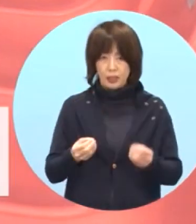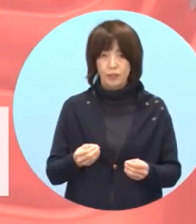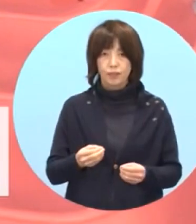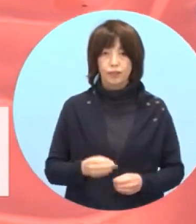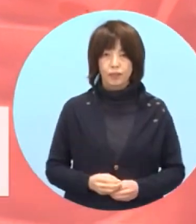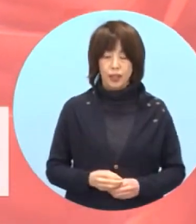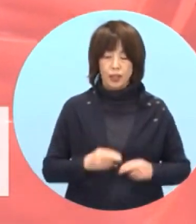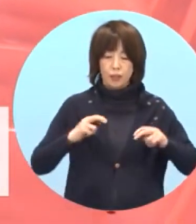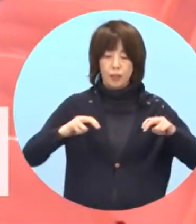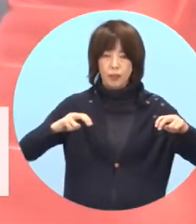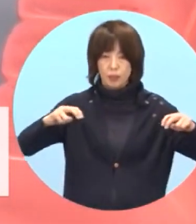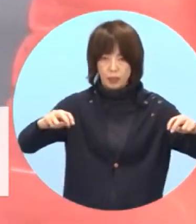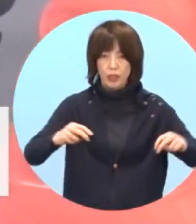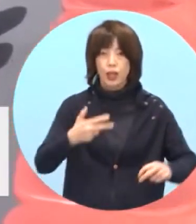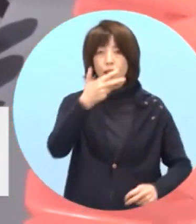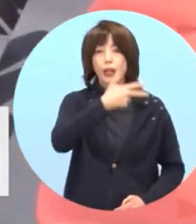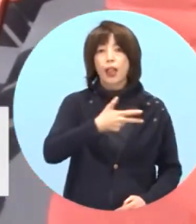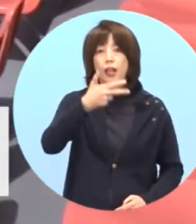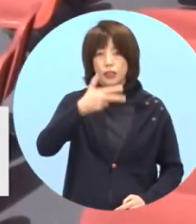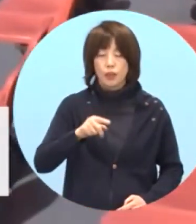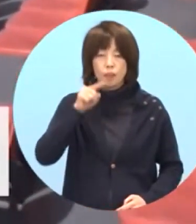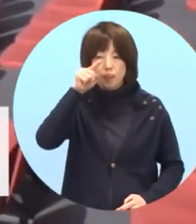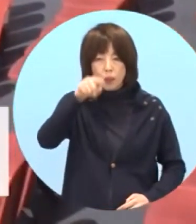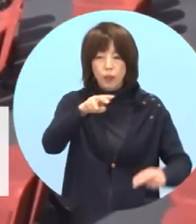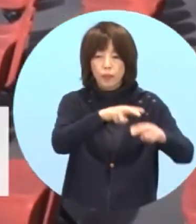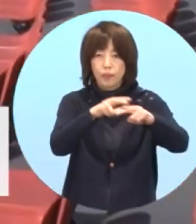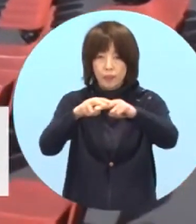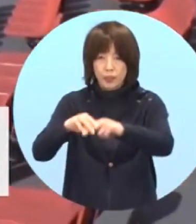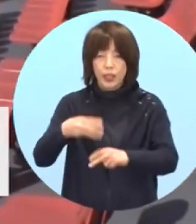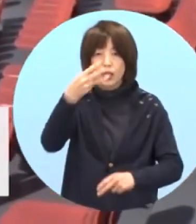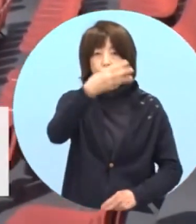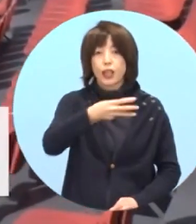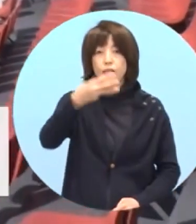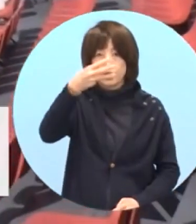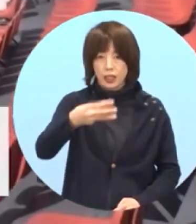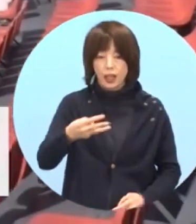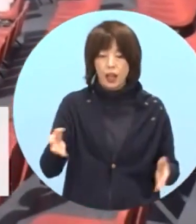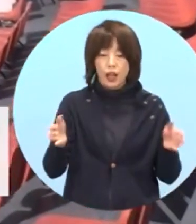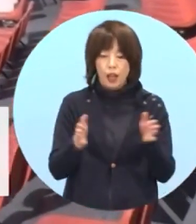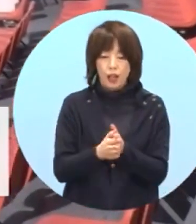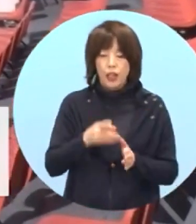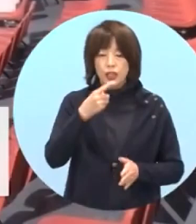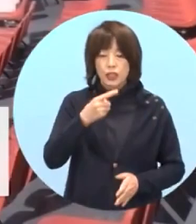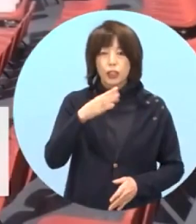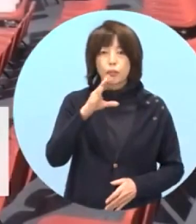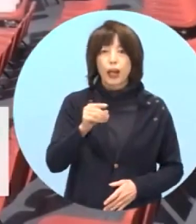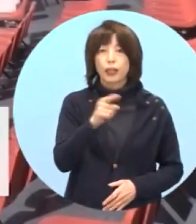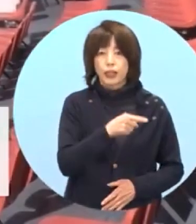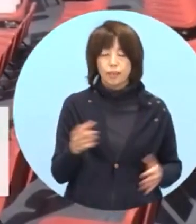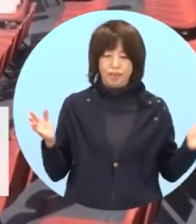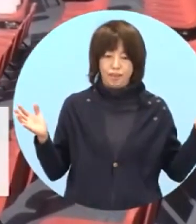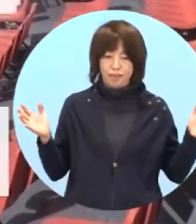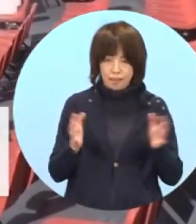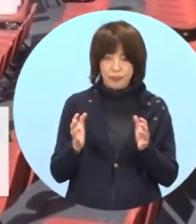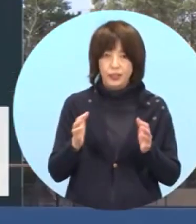内野席7000人、外野席3000人、合計1万人の収容が可能で、